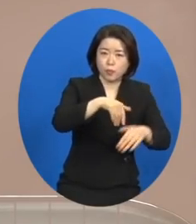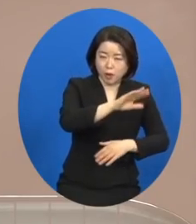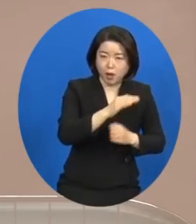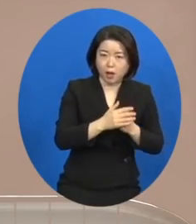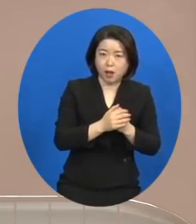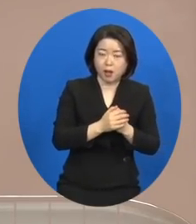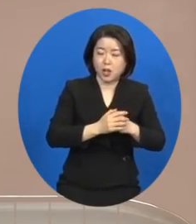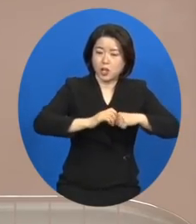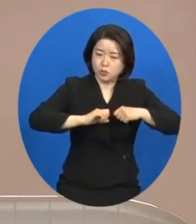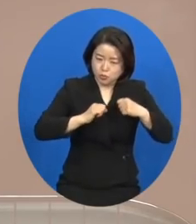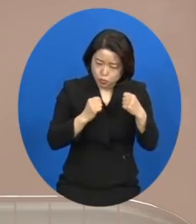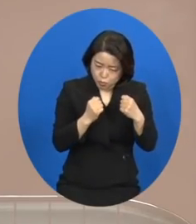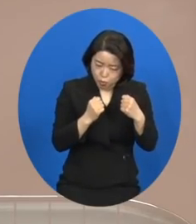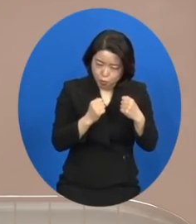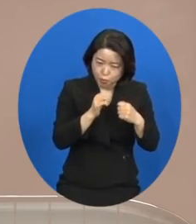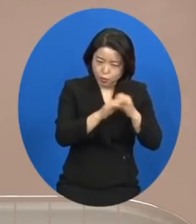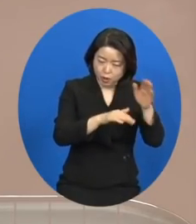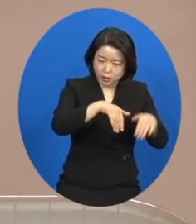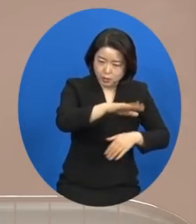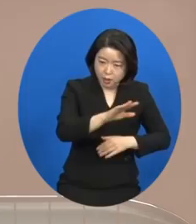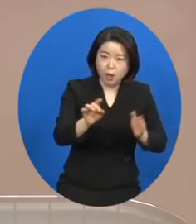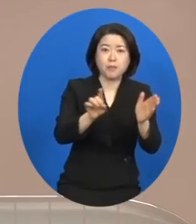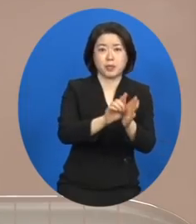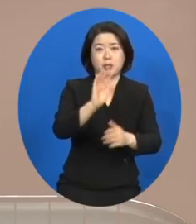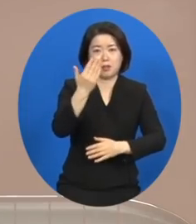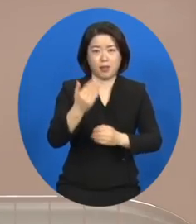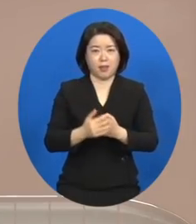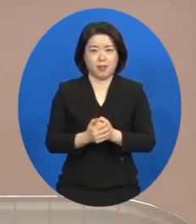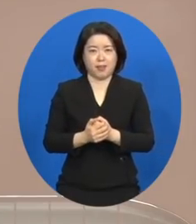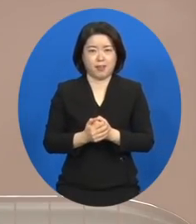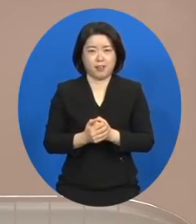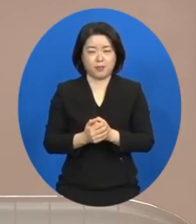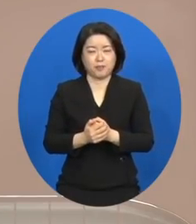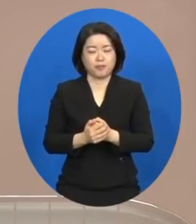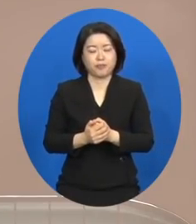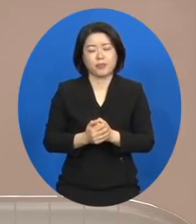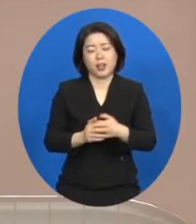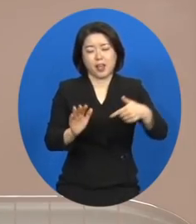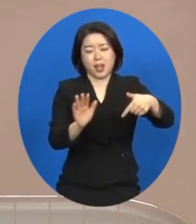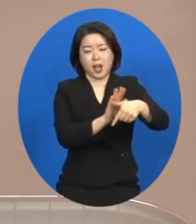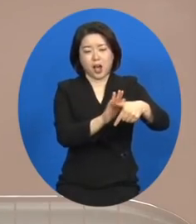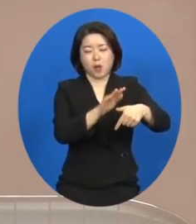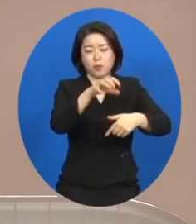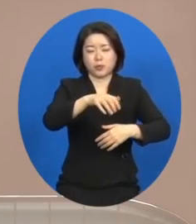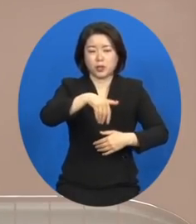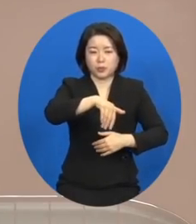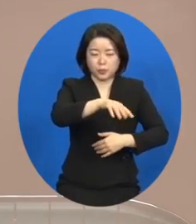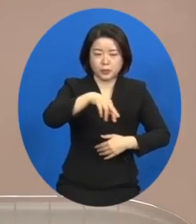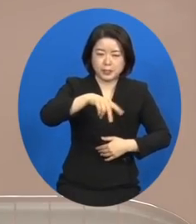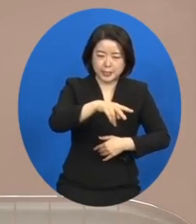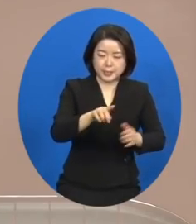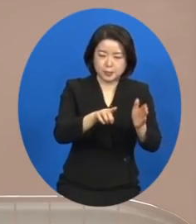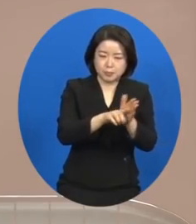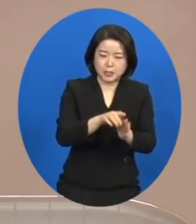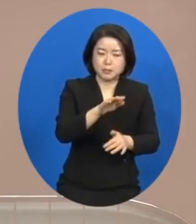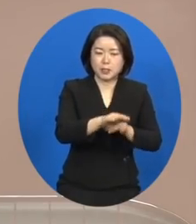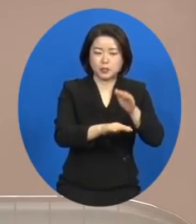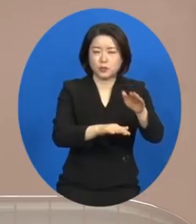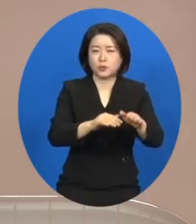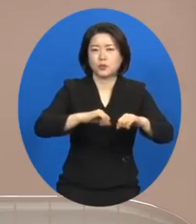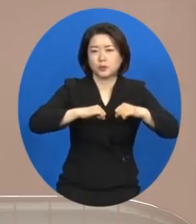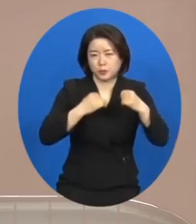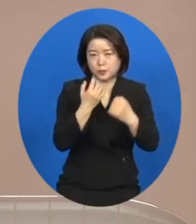상황 속에서 가버나움으로 향하는 믿음의 발걸음을 내딛은 것이죠. 본래 이 왕의